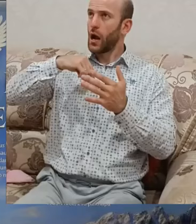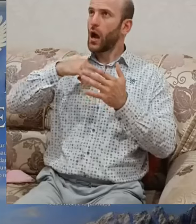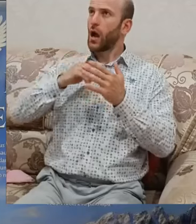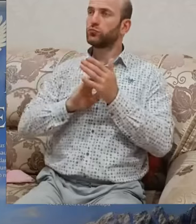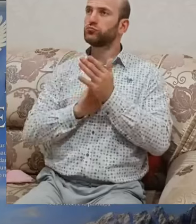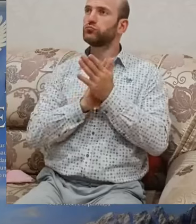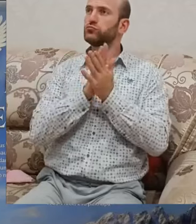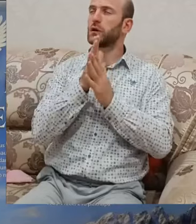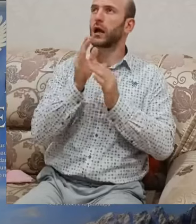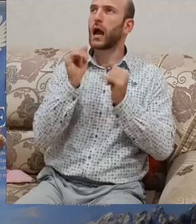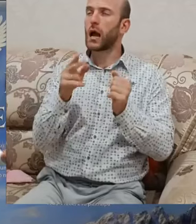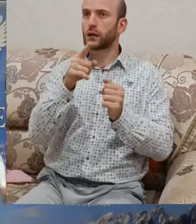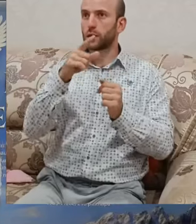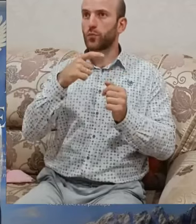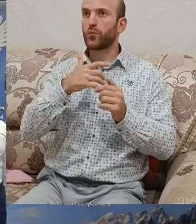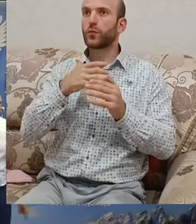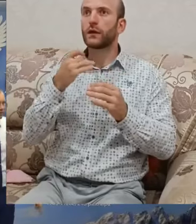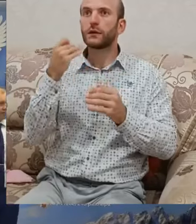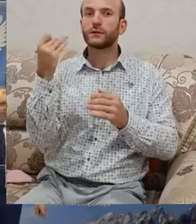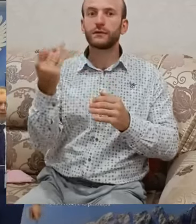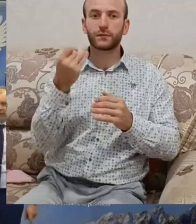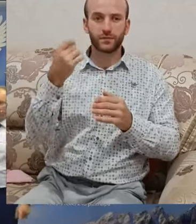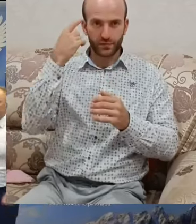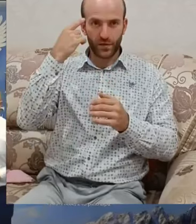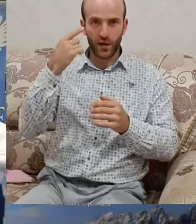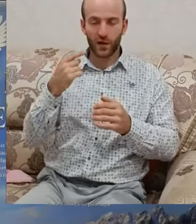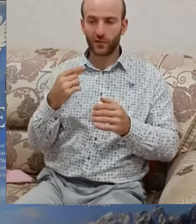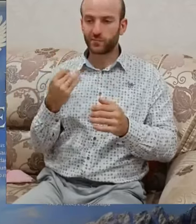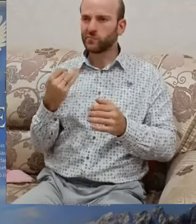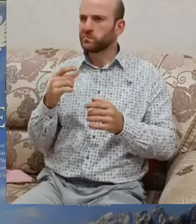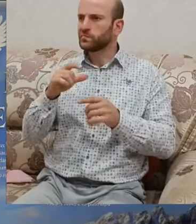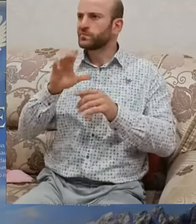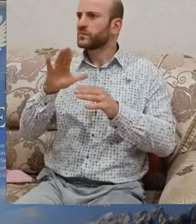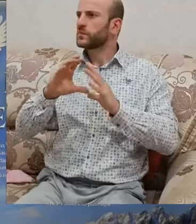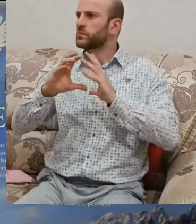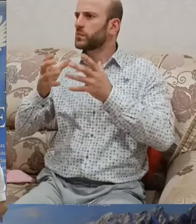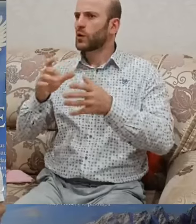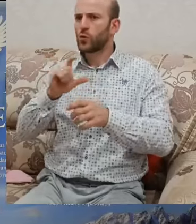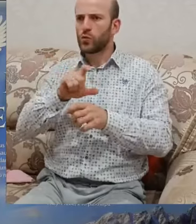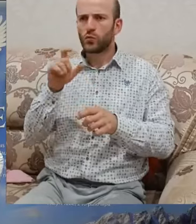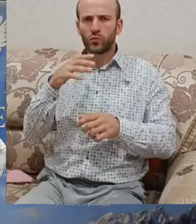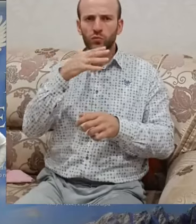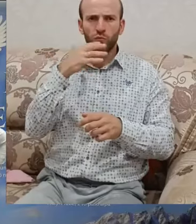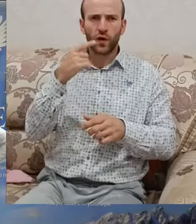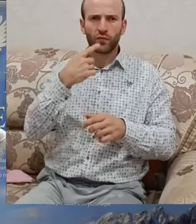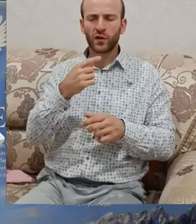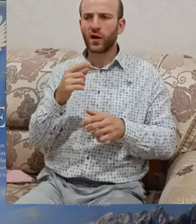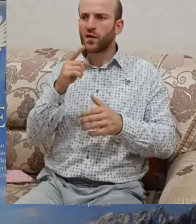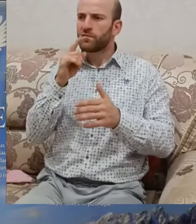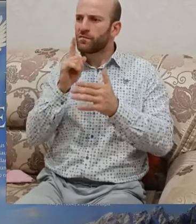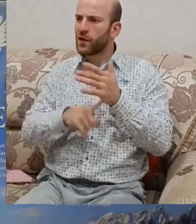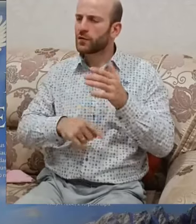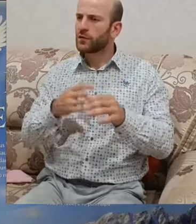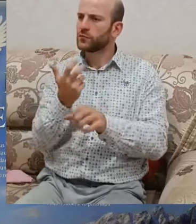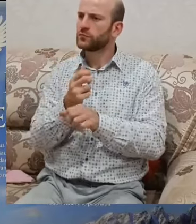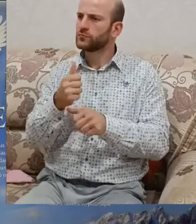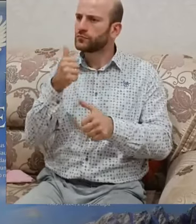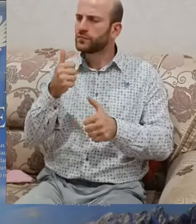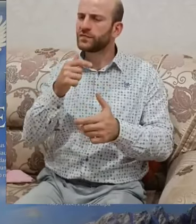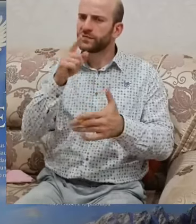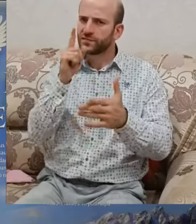вере. Bet karališka sėkla. Но царское семя. Tiki originaliu žodžiu. Верит в оригинальное слово. Tai, kas yra